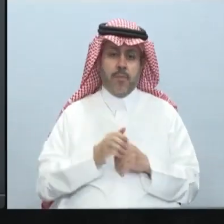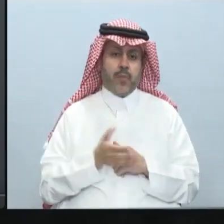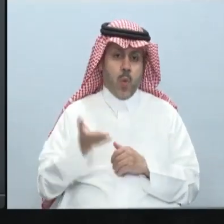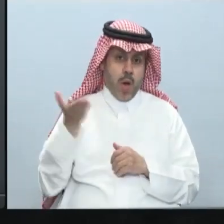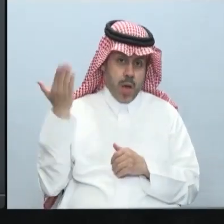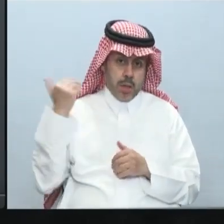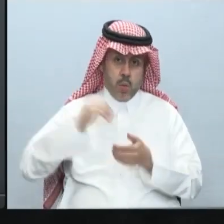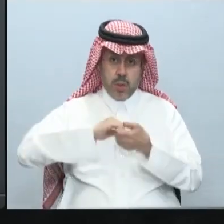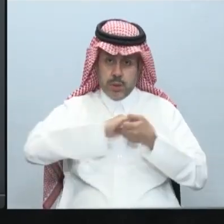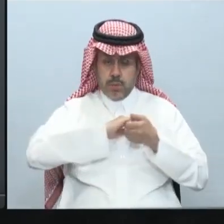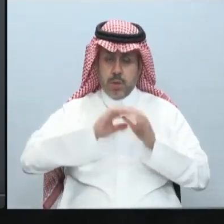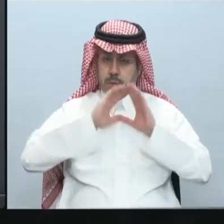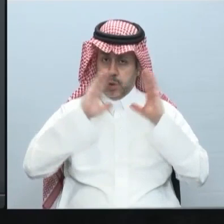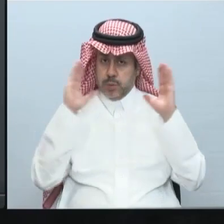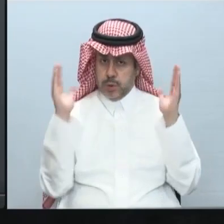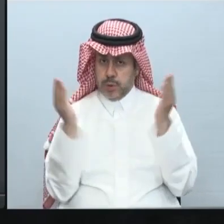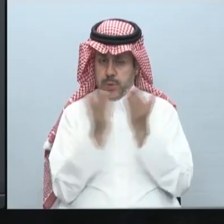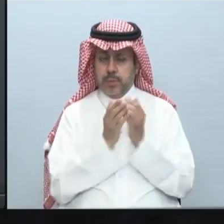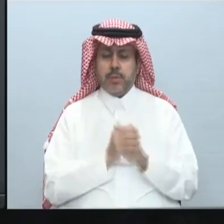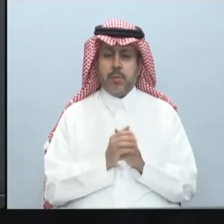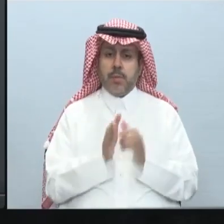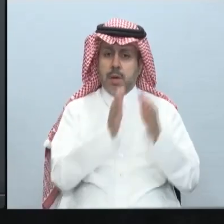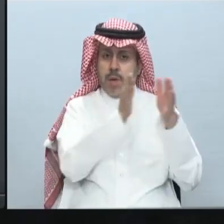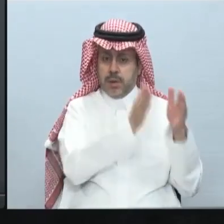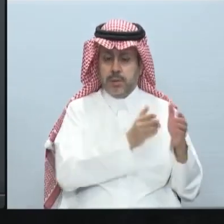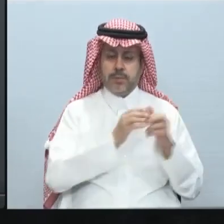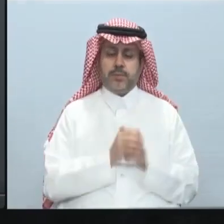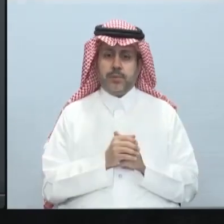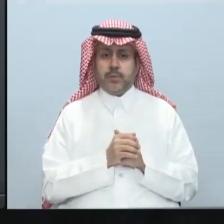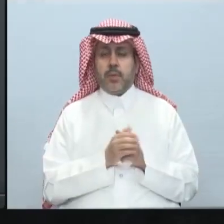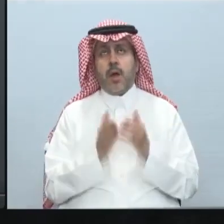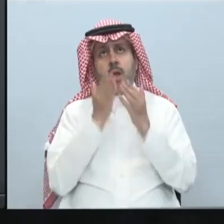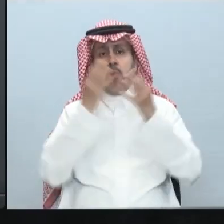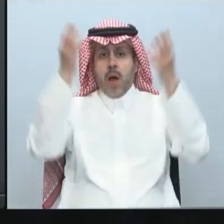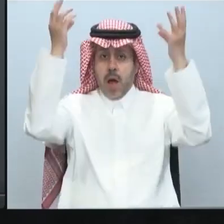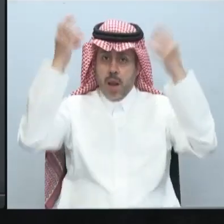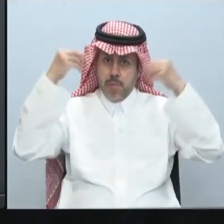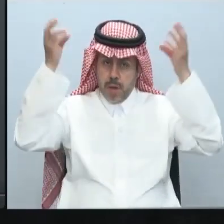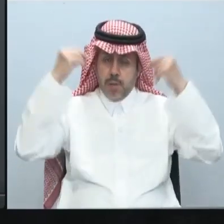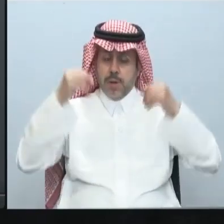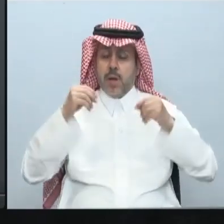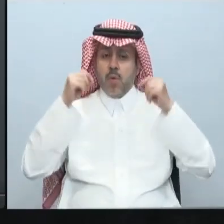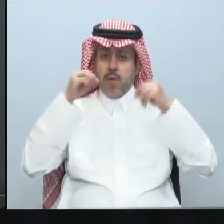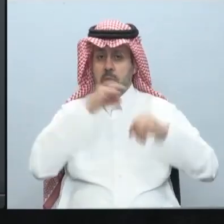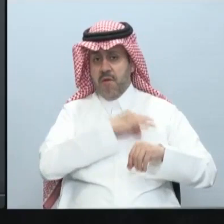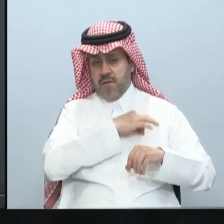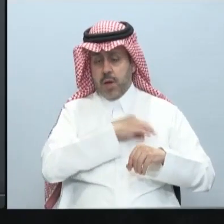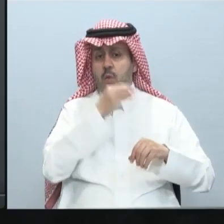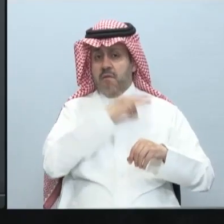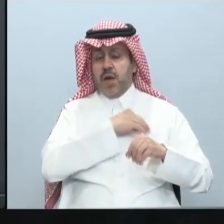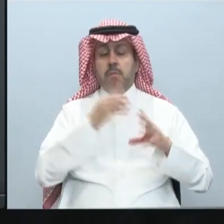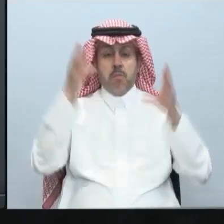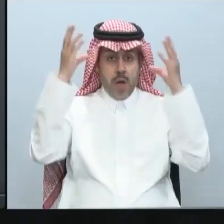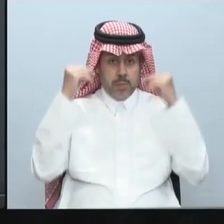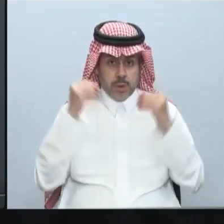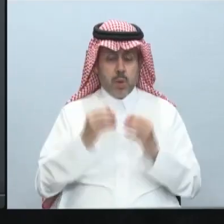واصحابه افضل صلاه واتم تسليم اما بعد اللهم علمنا ما ينفعنا وانفعنا بما علمتنا وزدنا علما